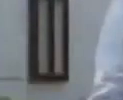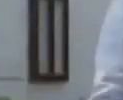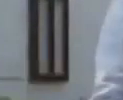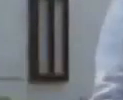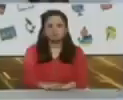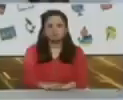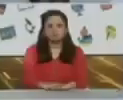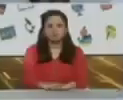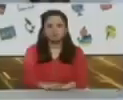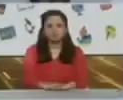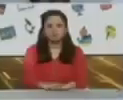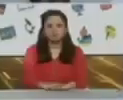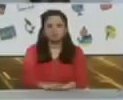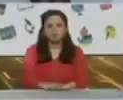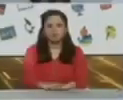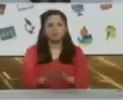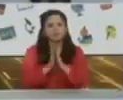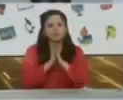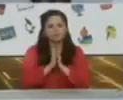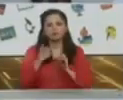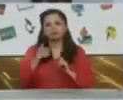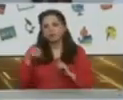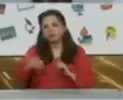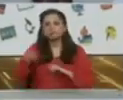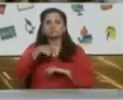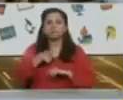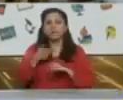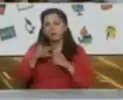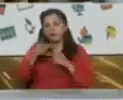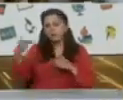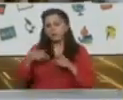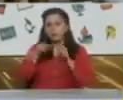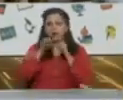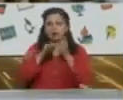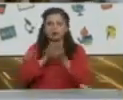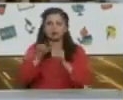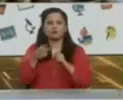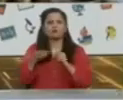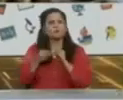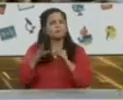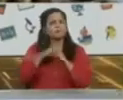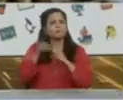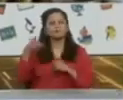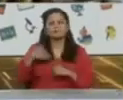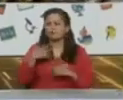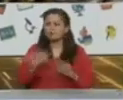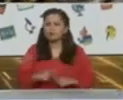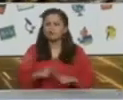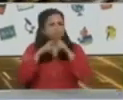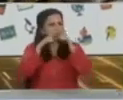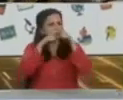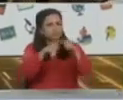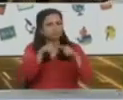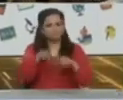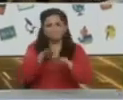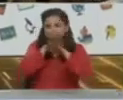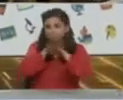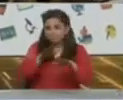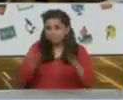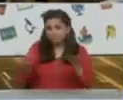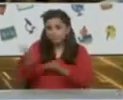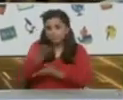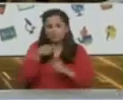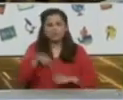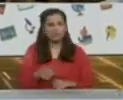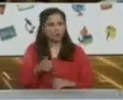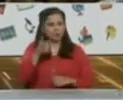नमस्ते ऑनरेबल पीएम सर, मैं आशा केकतपुरे बैंगलोर से। मेरा सवाल आपसे ये है कि बच्चों को गुड